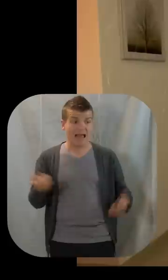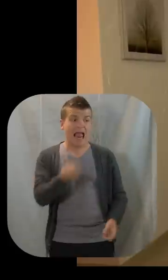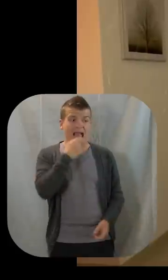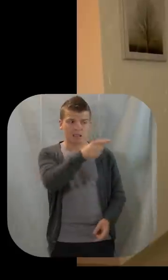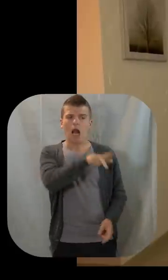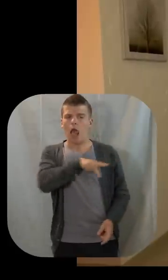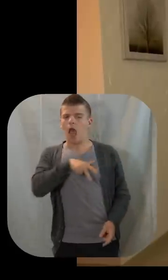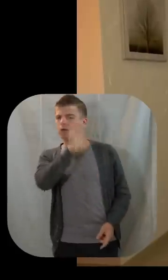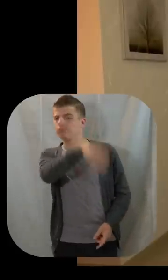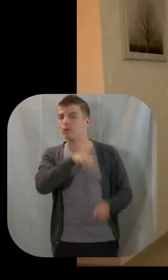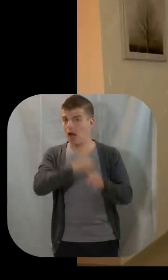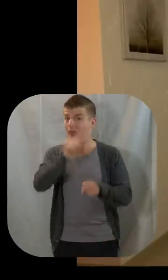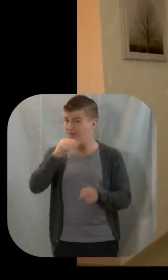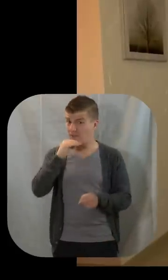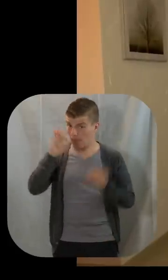Essen.